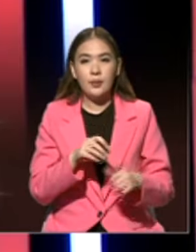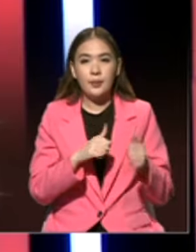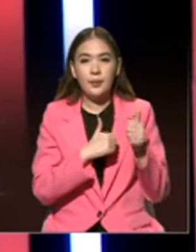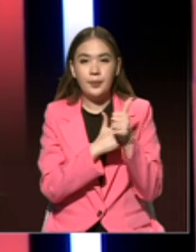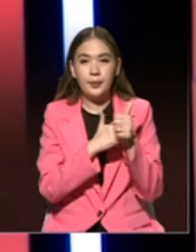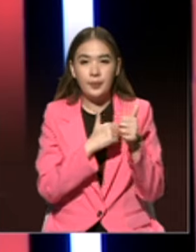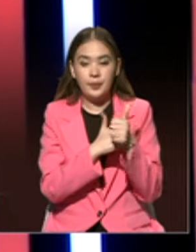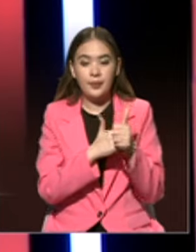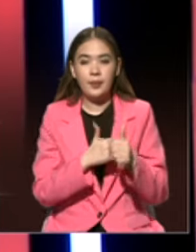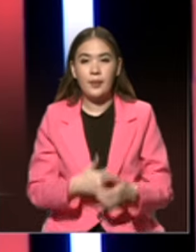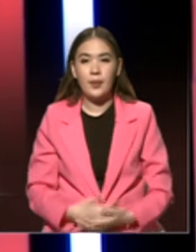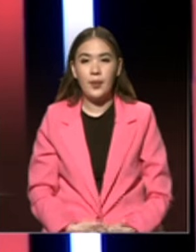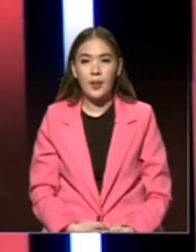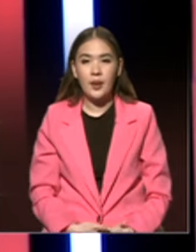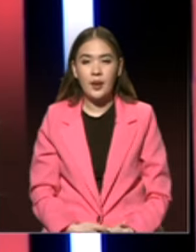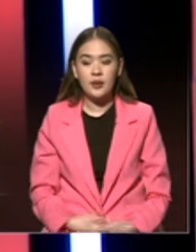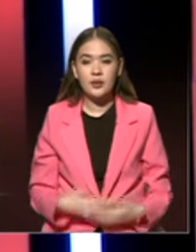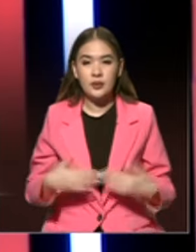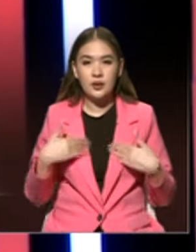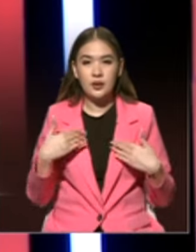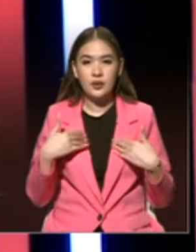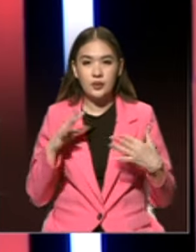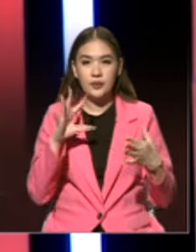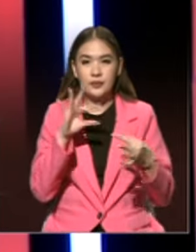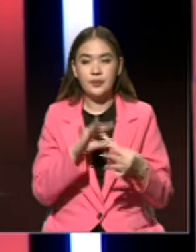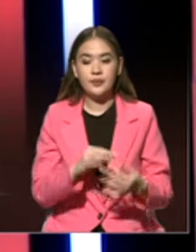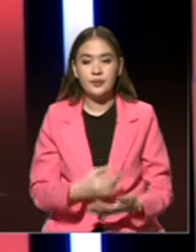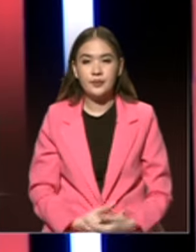қоссақ біз. Байланысты ғой, Абай мырза, ассалаумағалейкум.